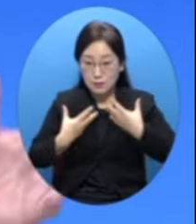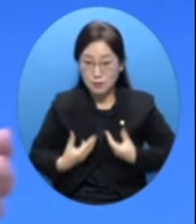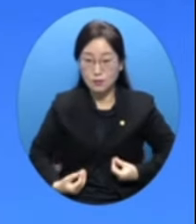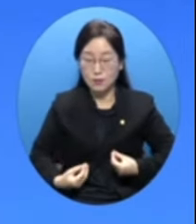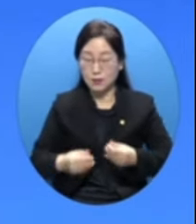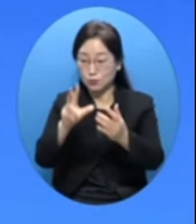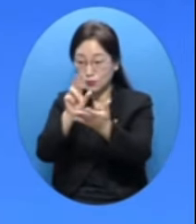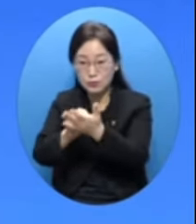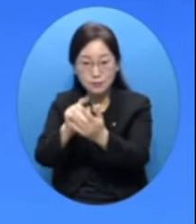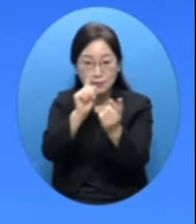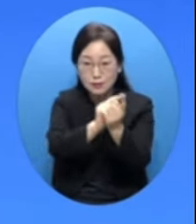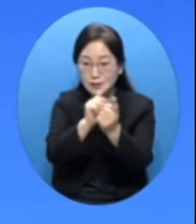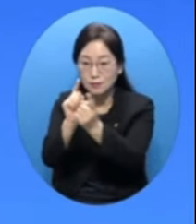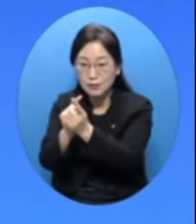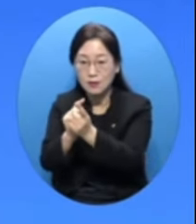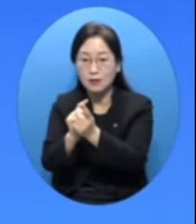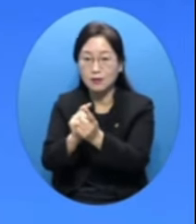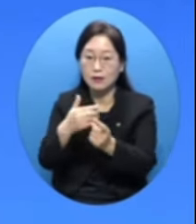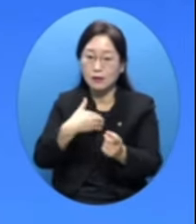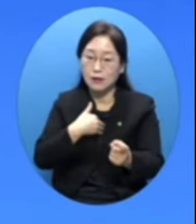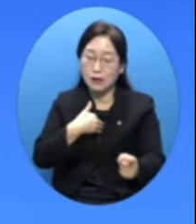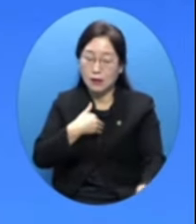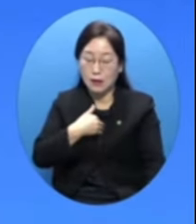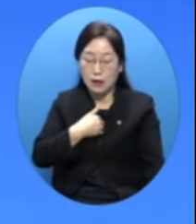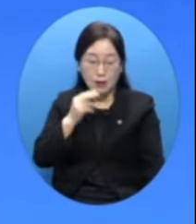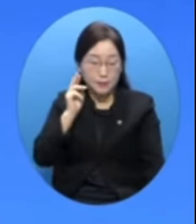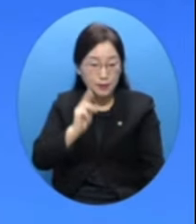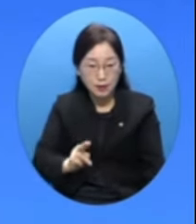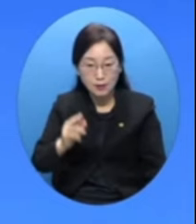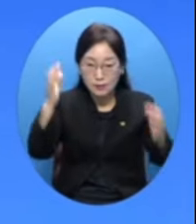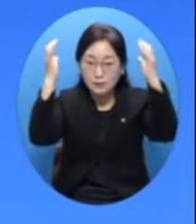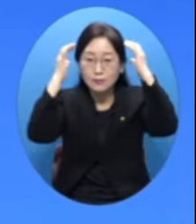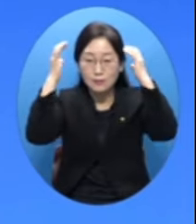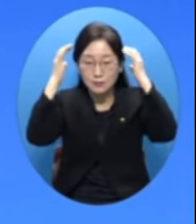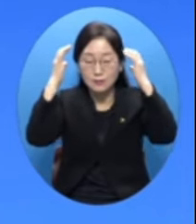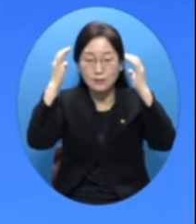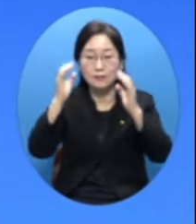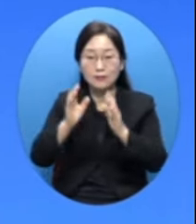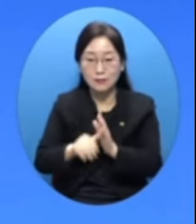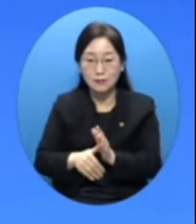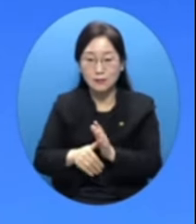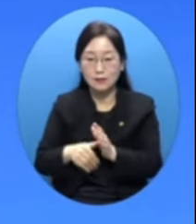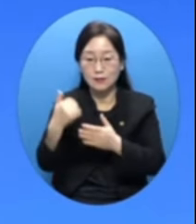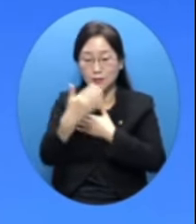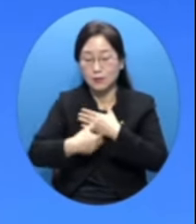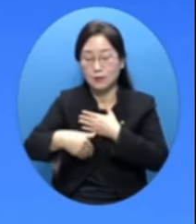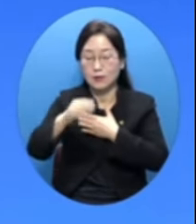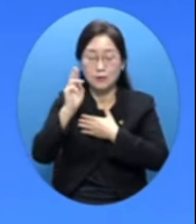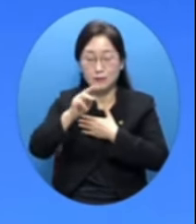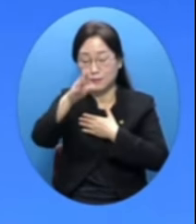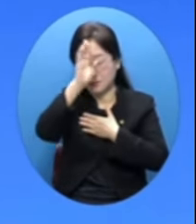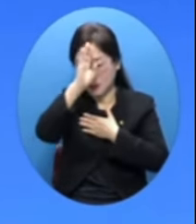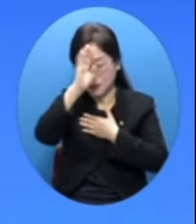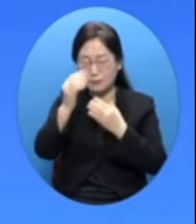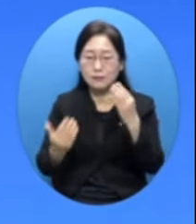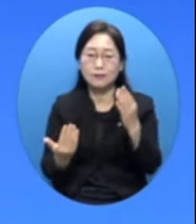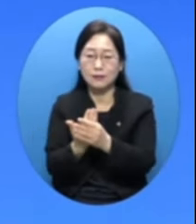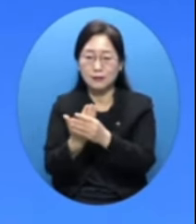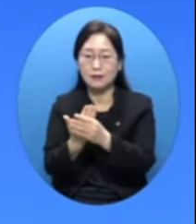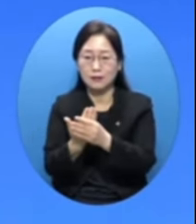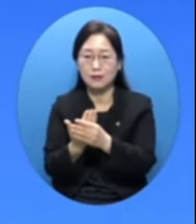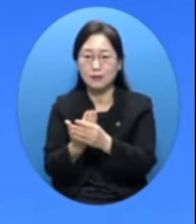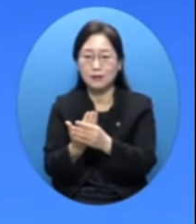문제를 만났을 때, 내가 말할 수 없는 고통 가운데 있을 때, 몸에 중병이 들려서 그